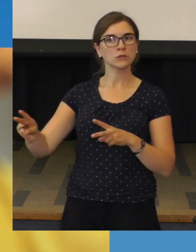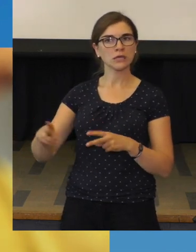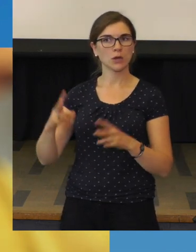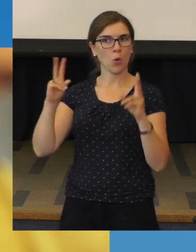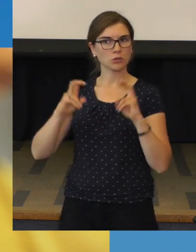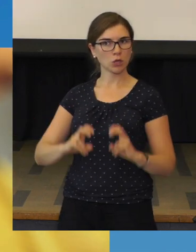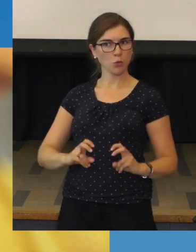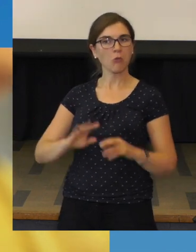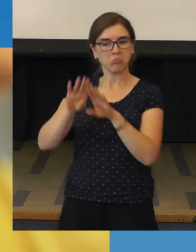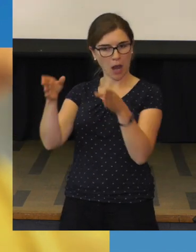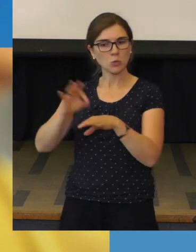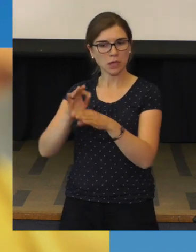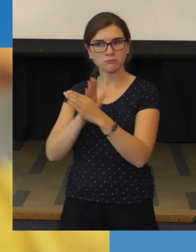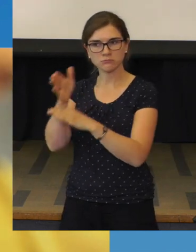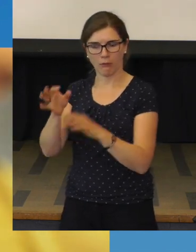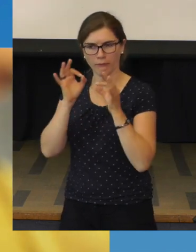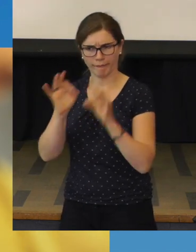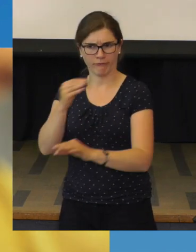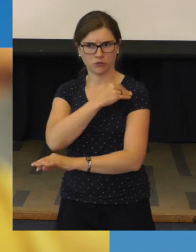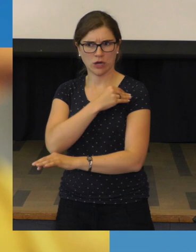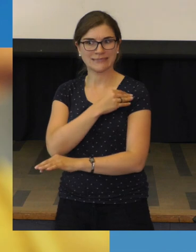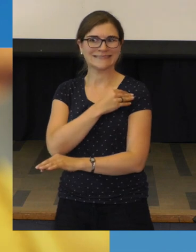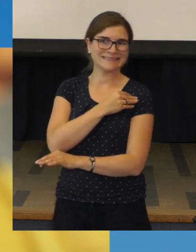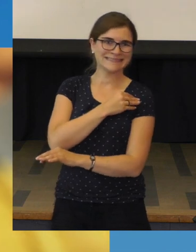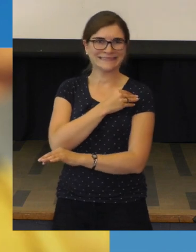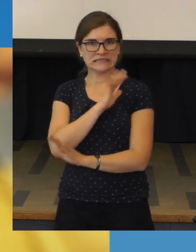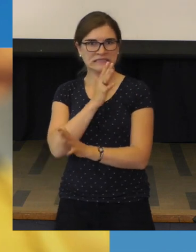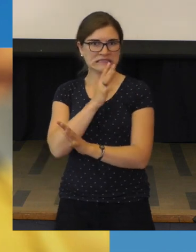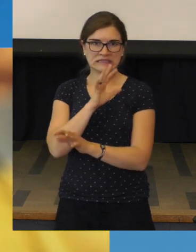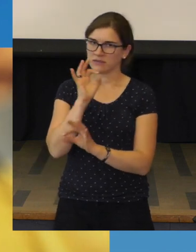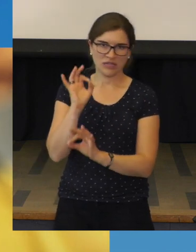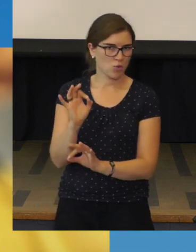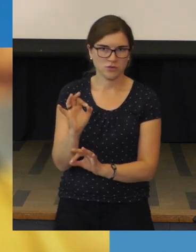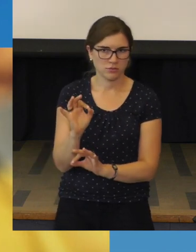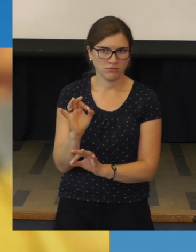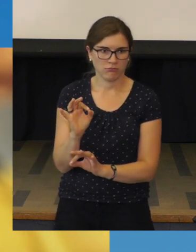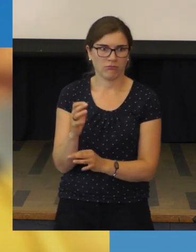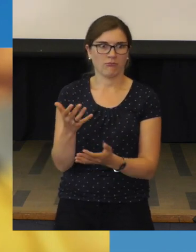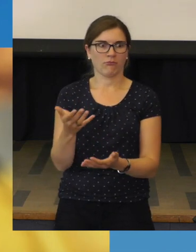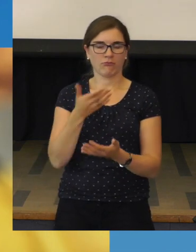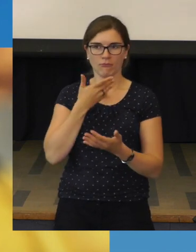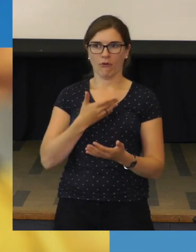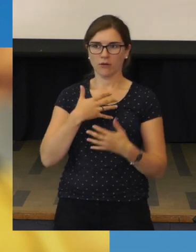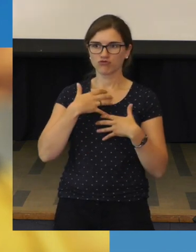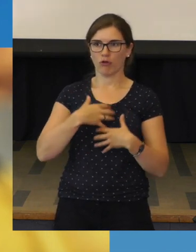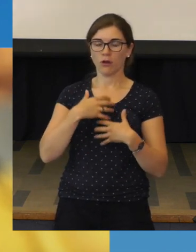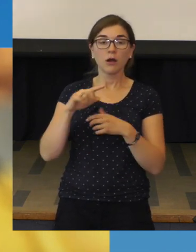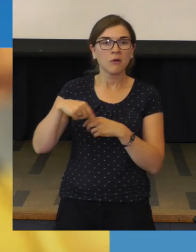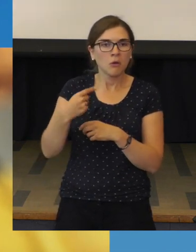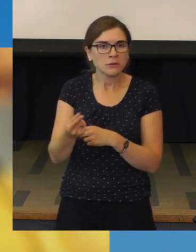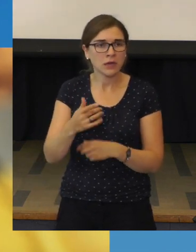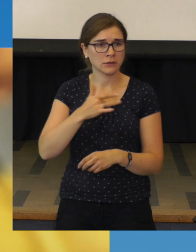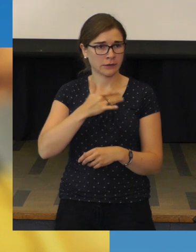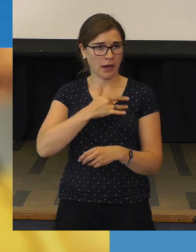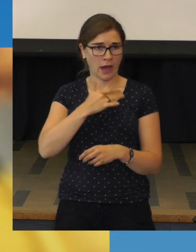Routineuntersuchung von meinem Hausarzt wurde plötzlich gesagt, oh, das sieht nicht gut aus. Ich bin dann in der